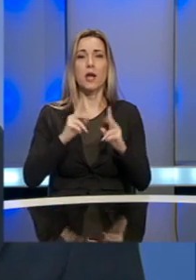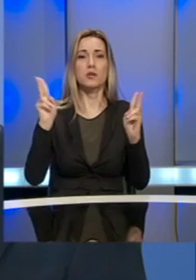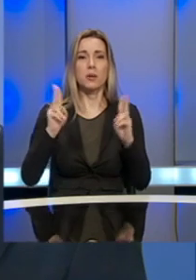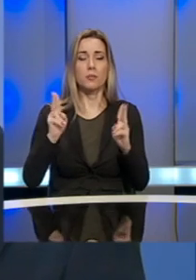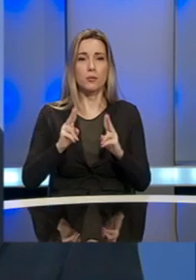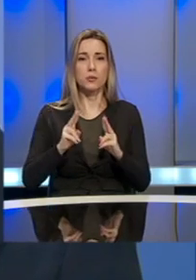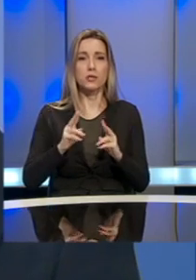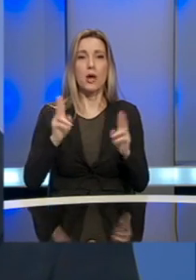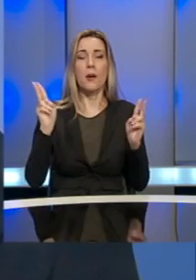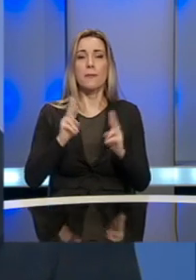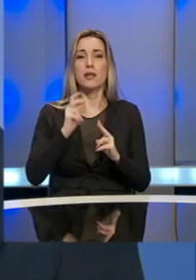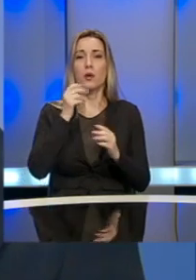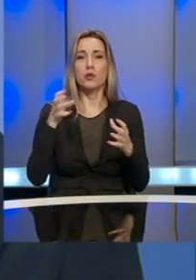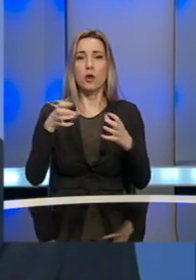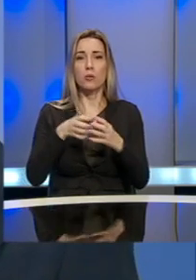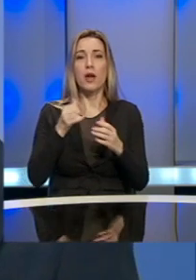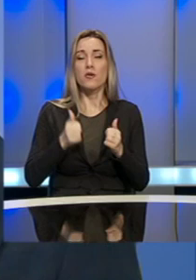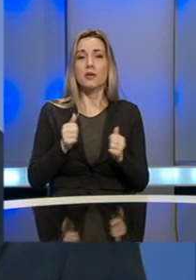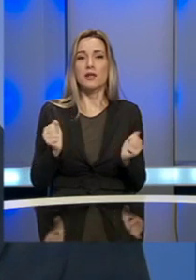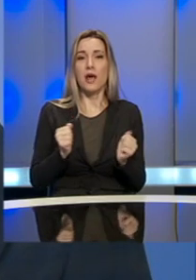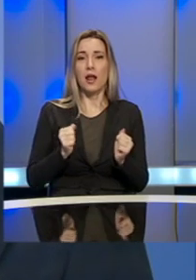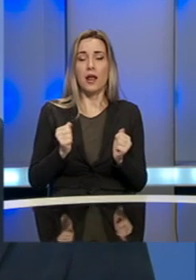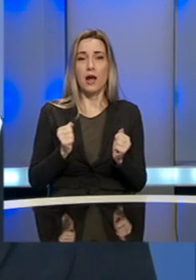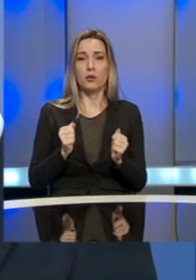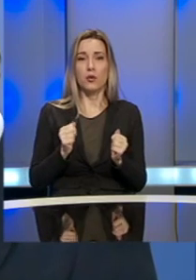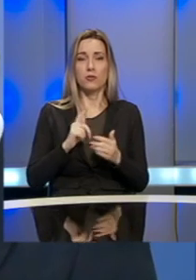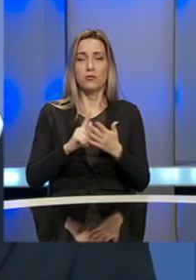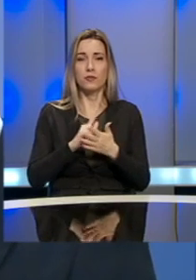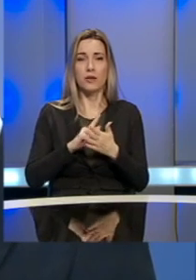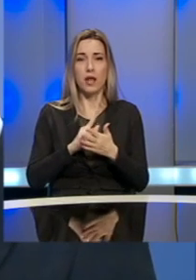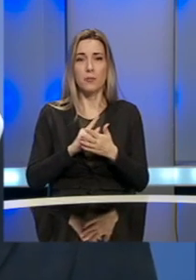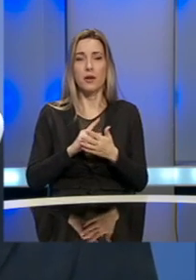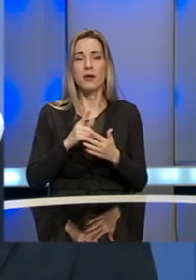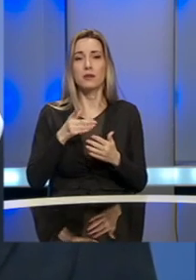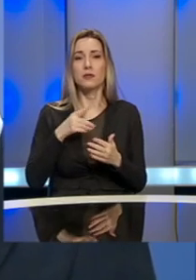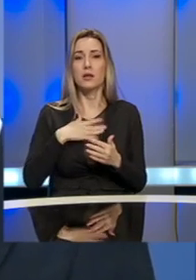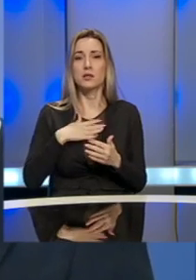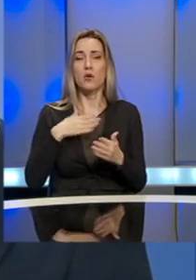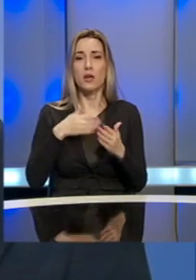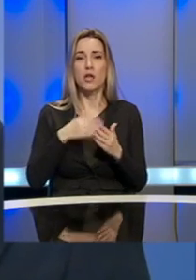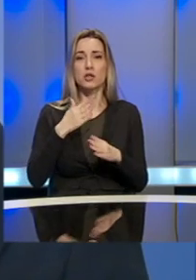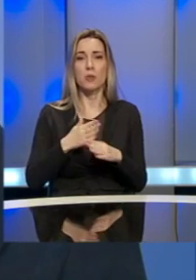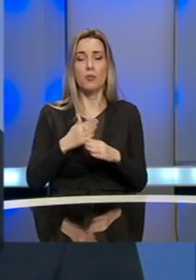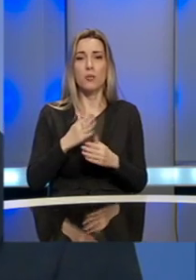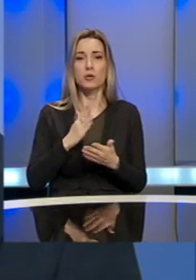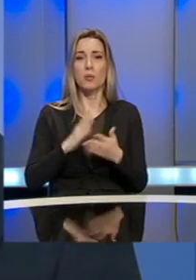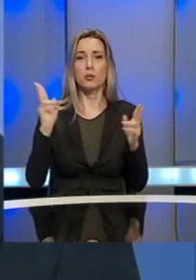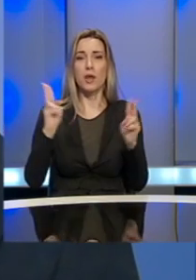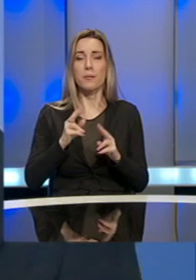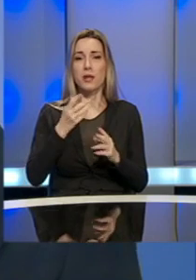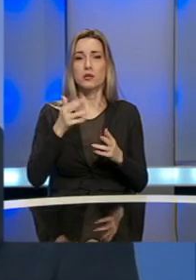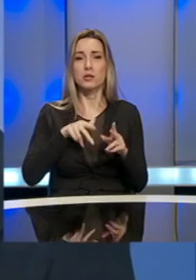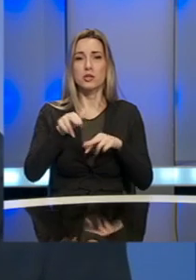sve manje ljudi je okupljanjima, evo i ovo hladno vrijeme jutros koje nije ugodno, na svoj način će pomoći da bude manje oni koji šetaju vani